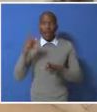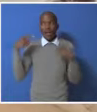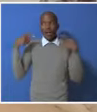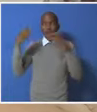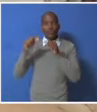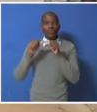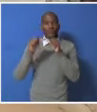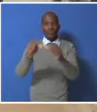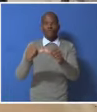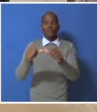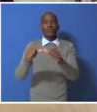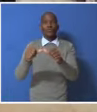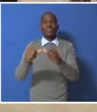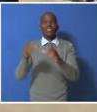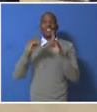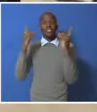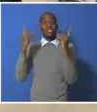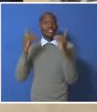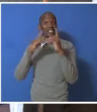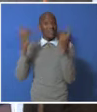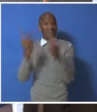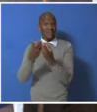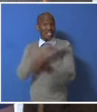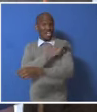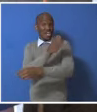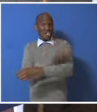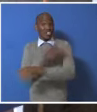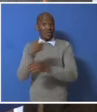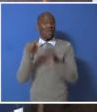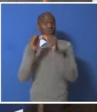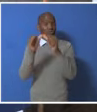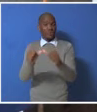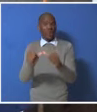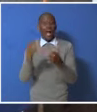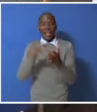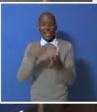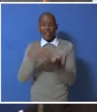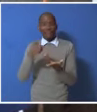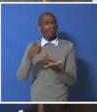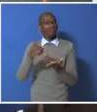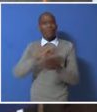e tsweledisiwa ke go romenta in this case Department of Energy